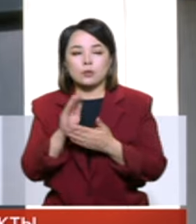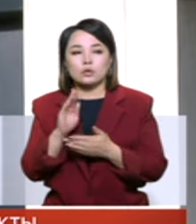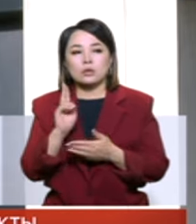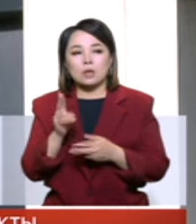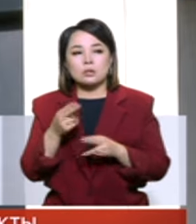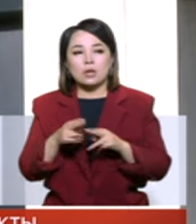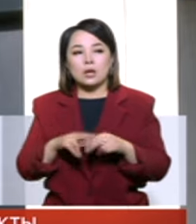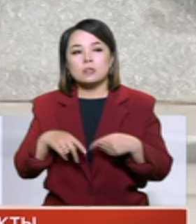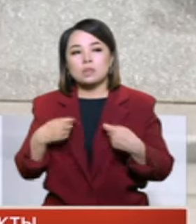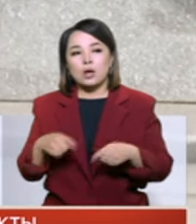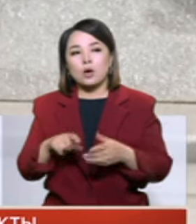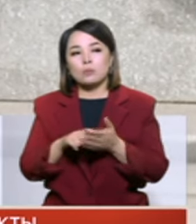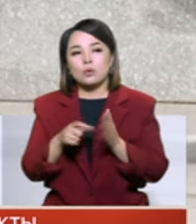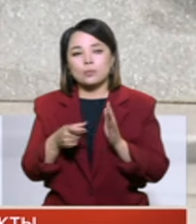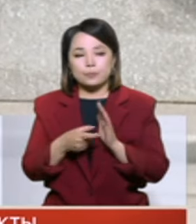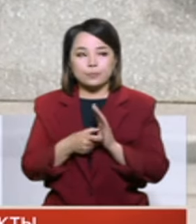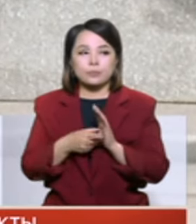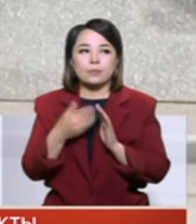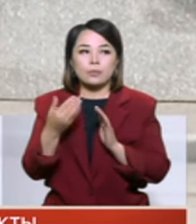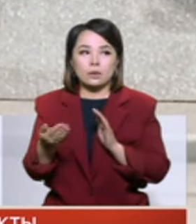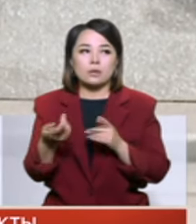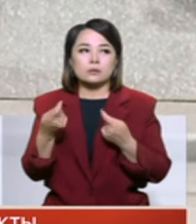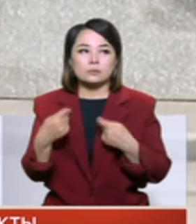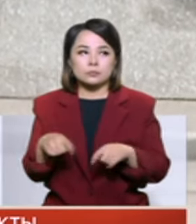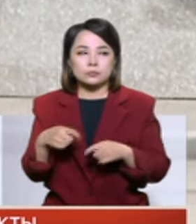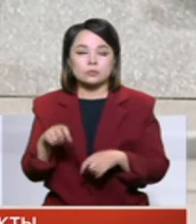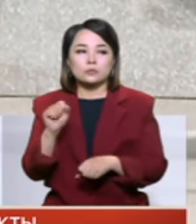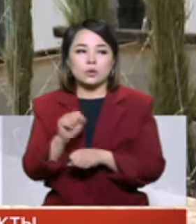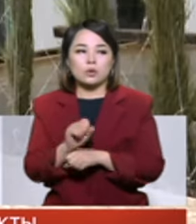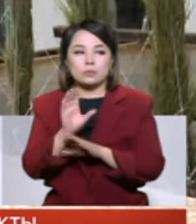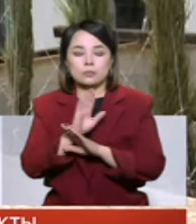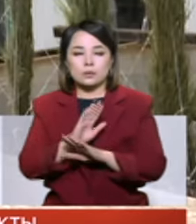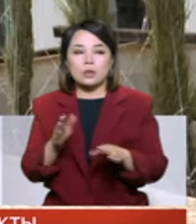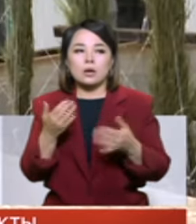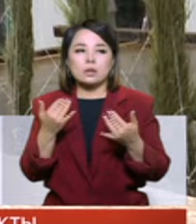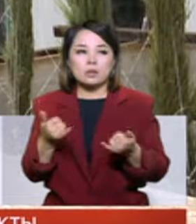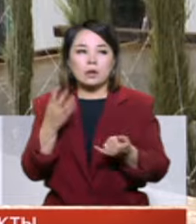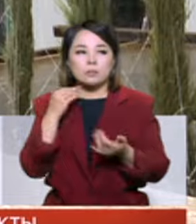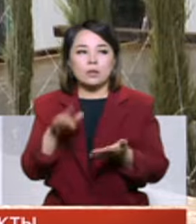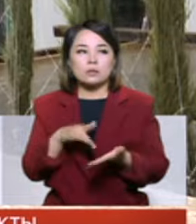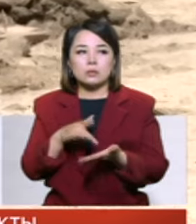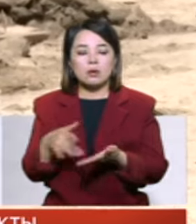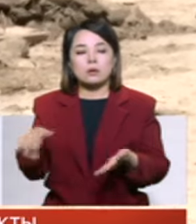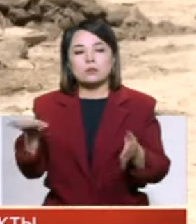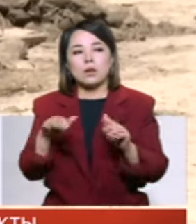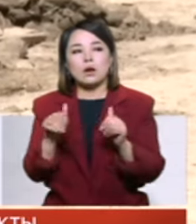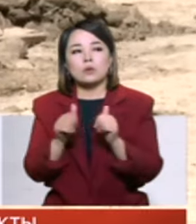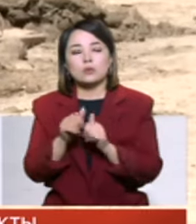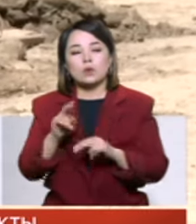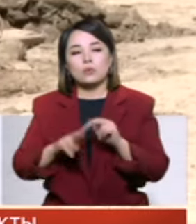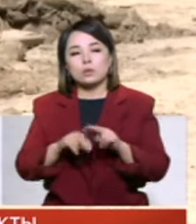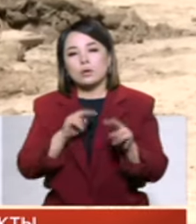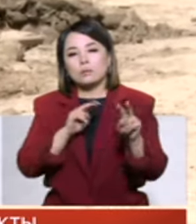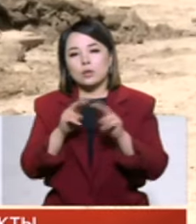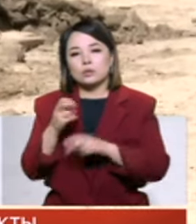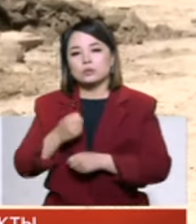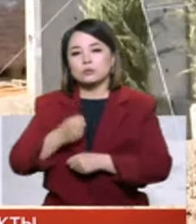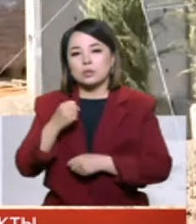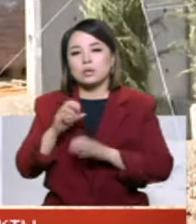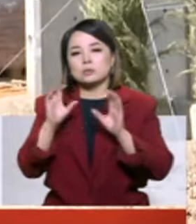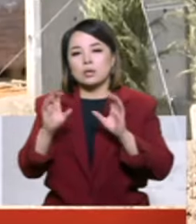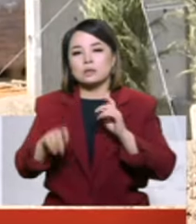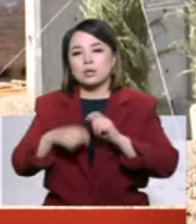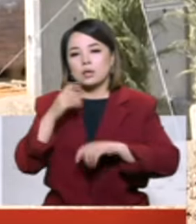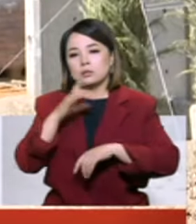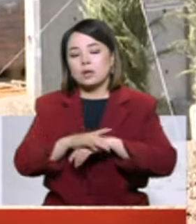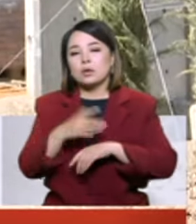жыққанның сатылу бөлімі әлі де сатылуын тоқтатпай жатыр. Былтыр Алматының таулы аймағындағы құрылысқа бақылау күшейтіліп, заңсыз салынған